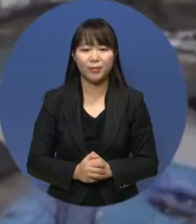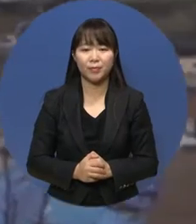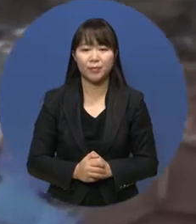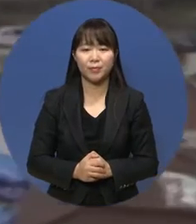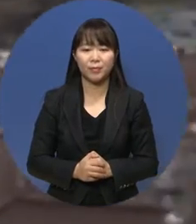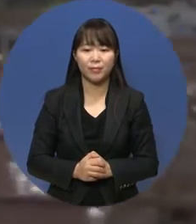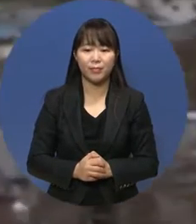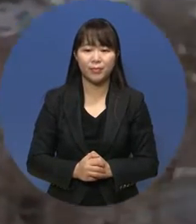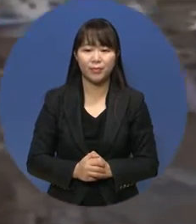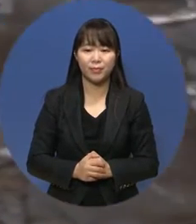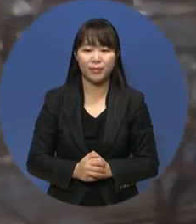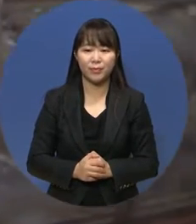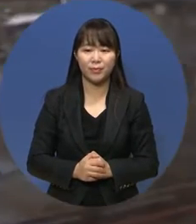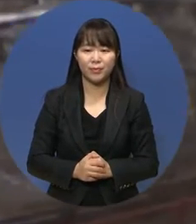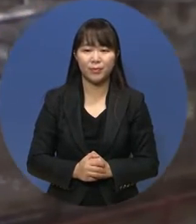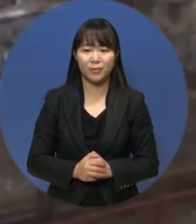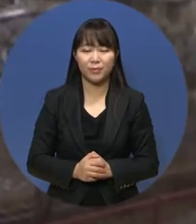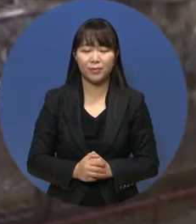뉴스 정도입니다